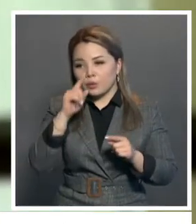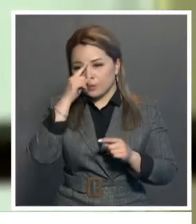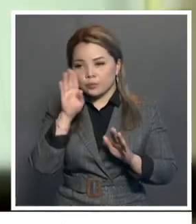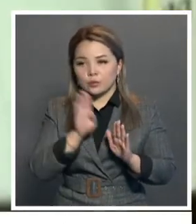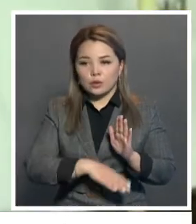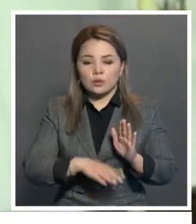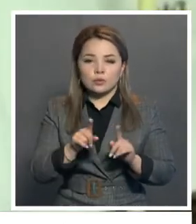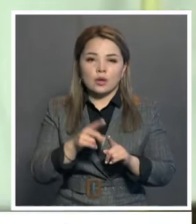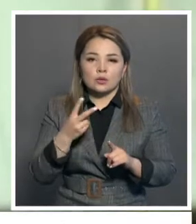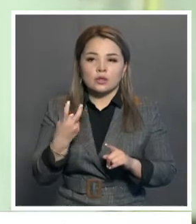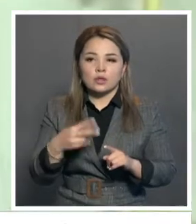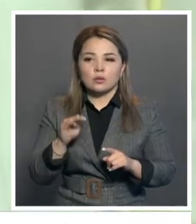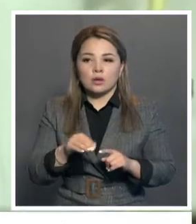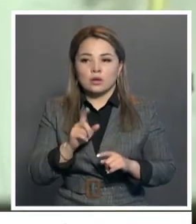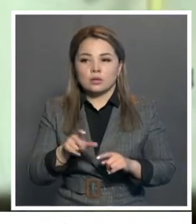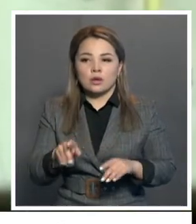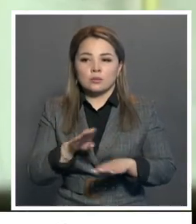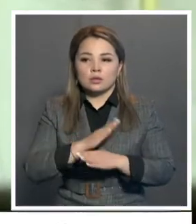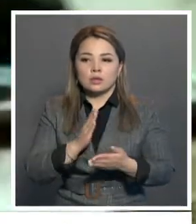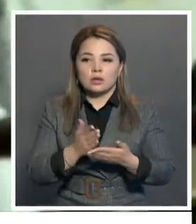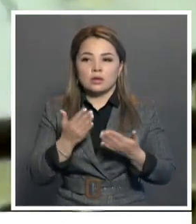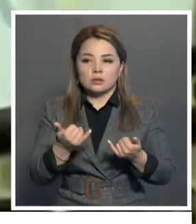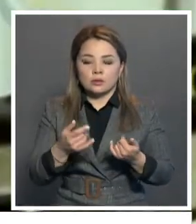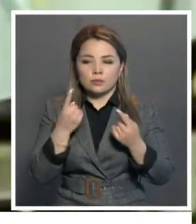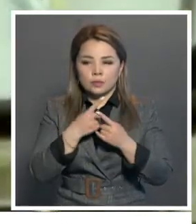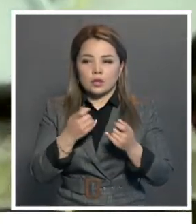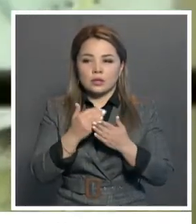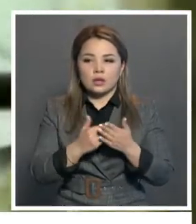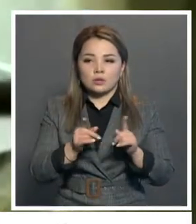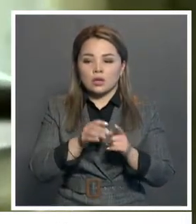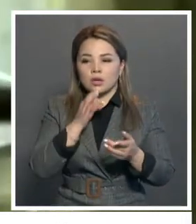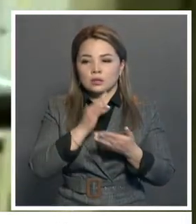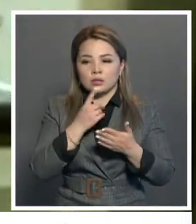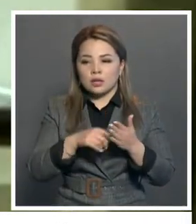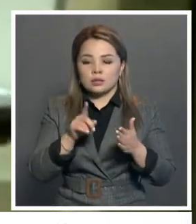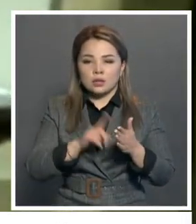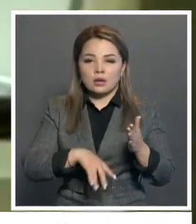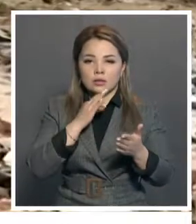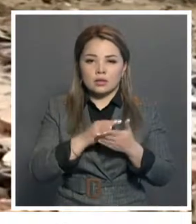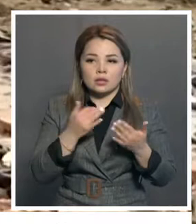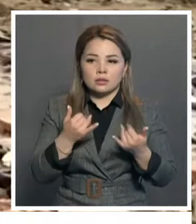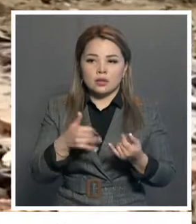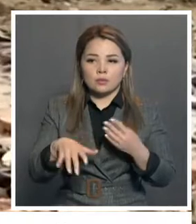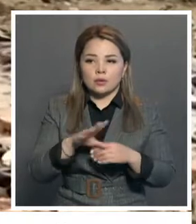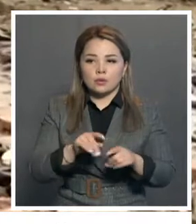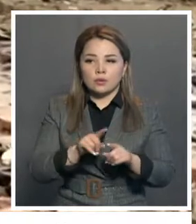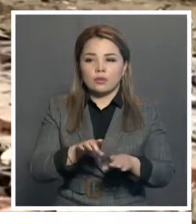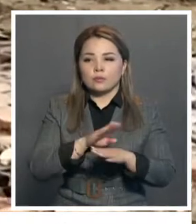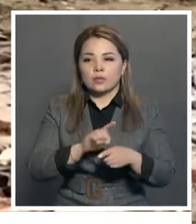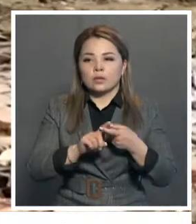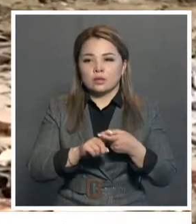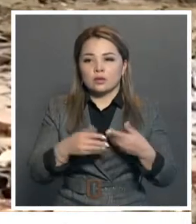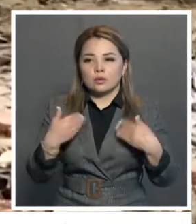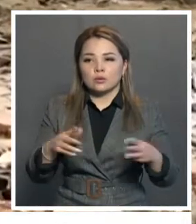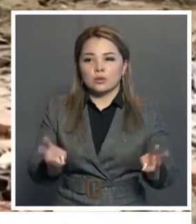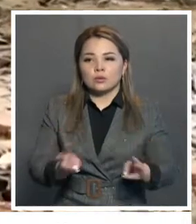ковидтен 220000-нан астам адам қайтыс болды. Бірақ ресми статистикаға көпшілік сенбейді. Себебі крематорийлер вирус құрбандарының